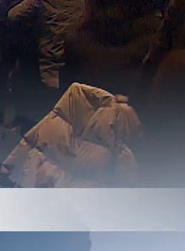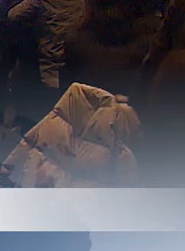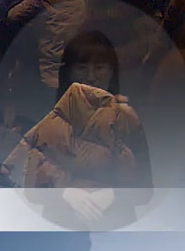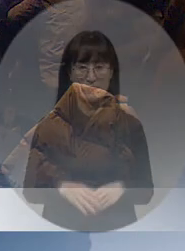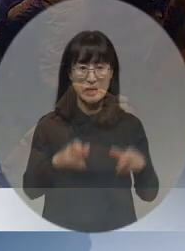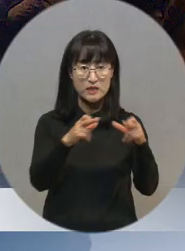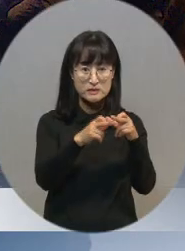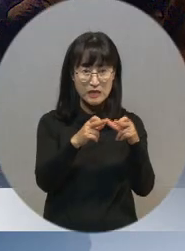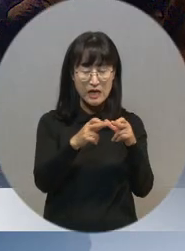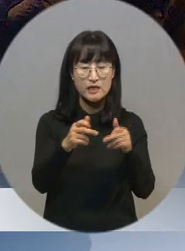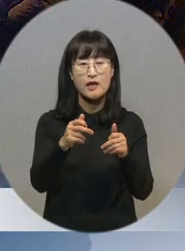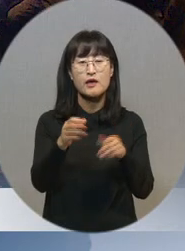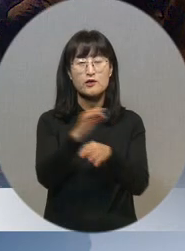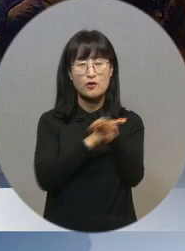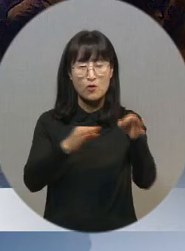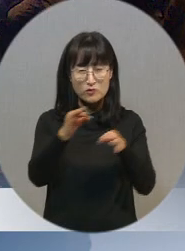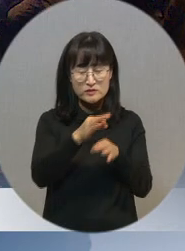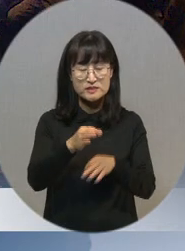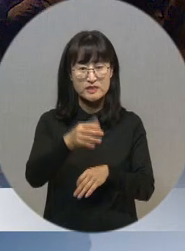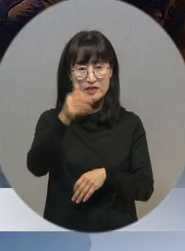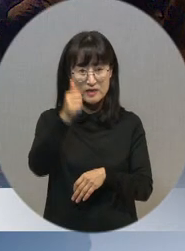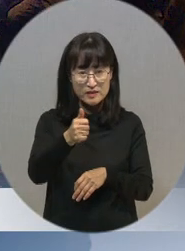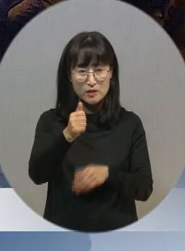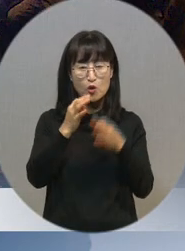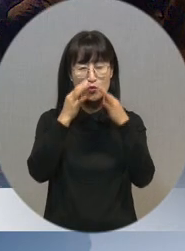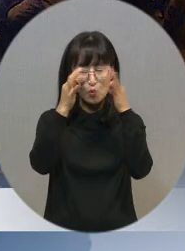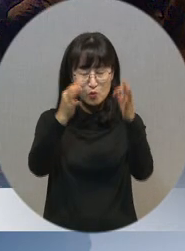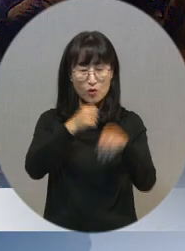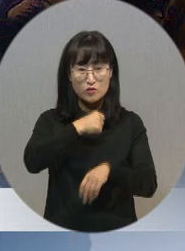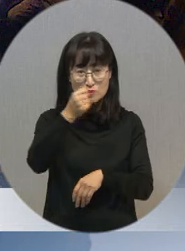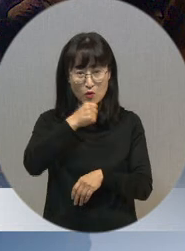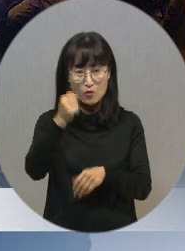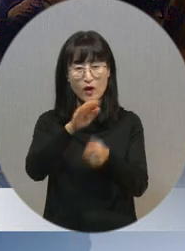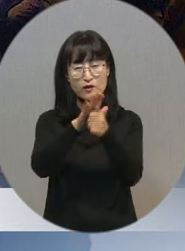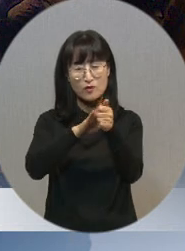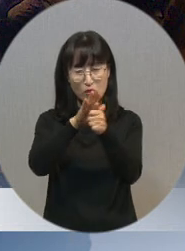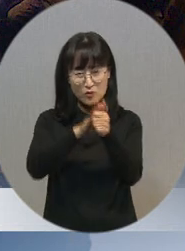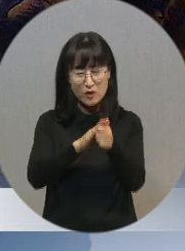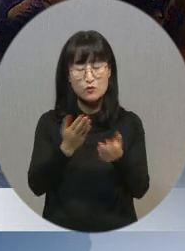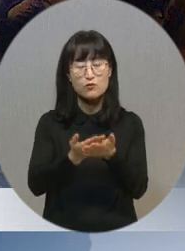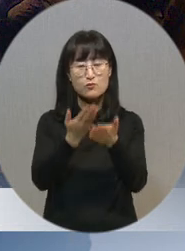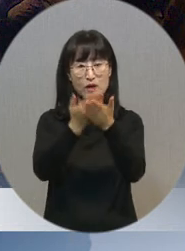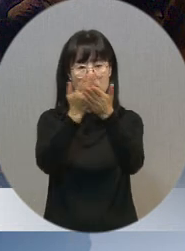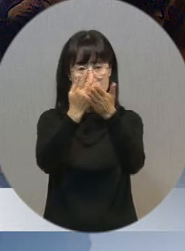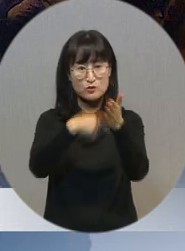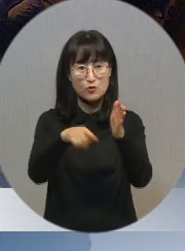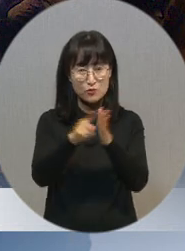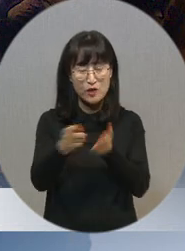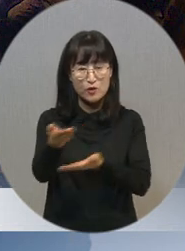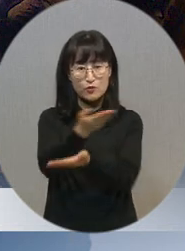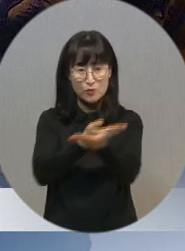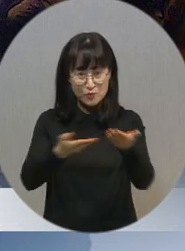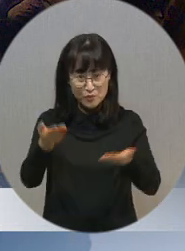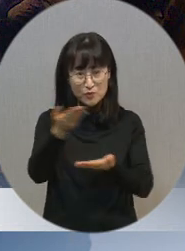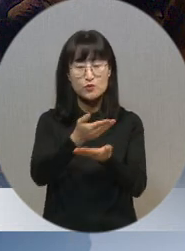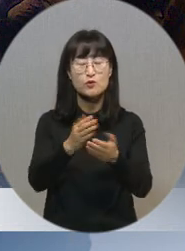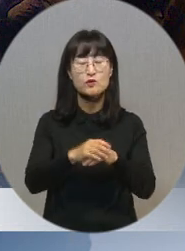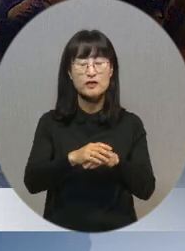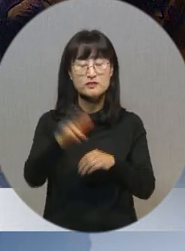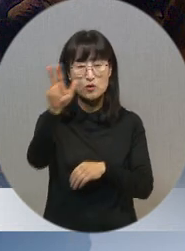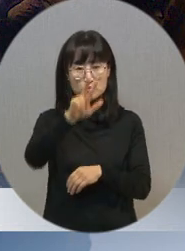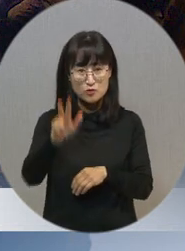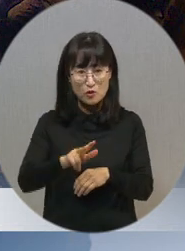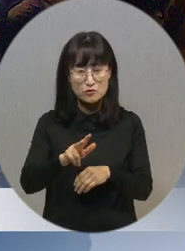장애 경제인들의 노력과 성과를 격려하고 지속적인 성장과 발전을 위해 교류하는 자리, 전국